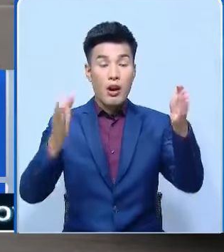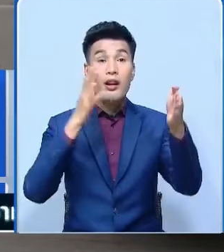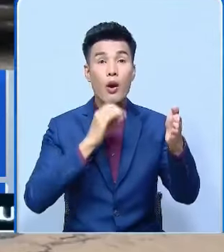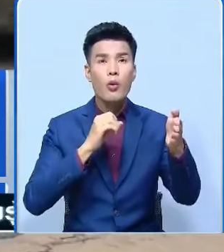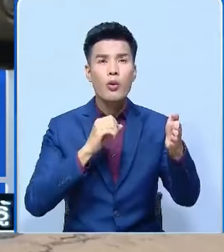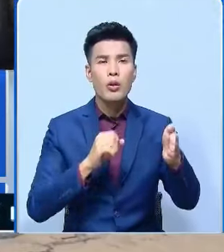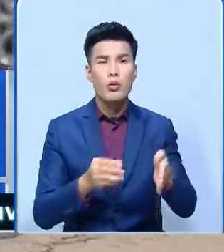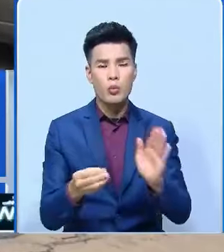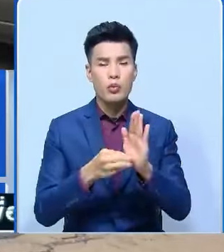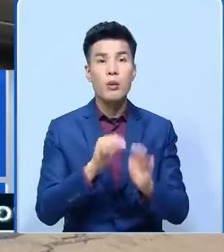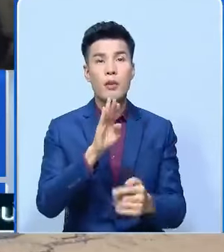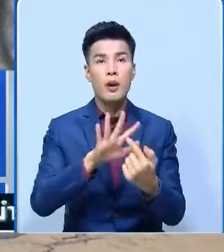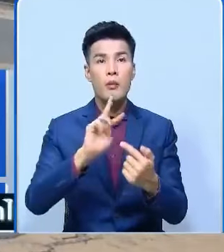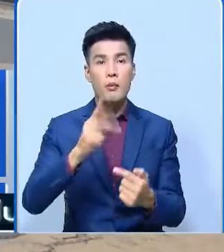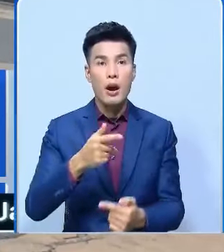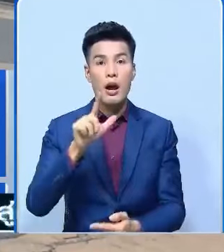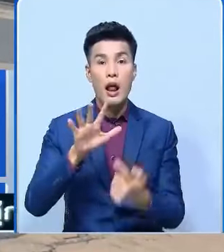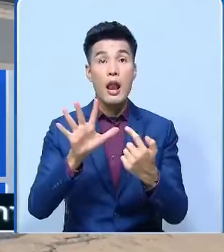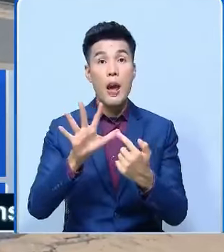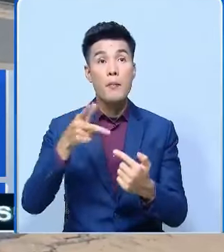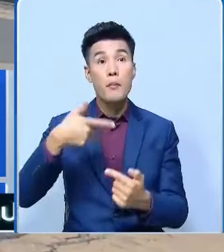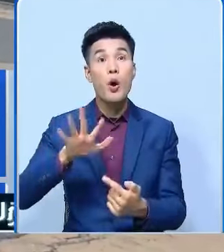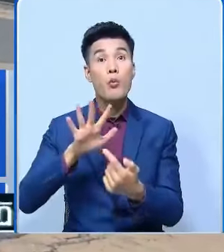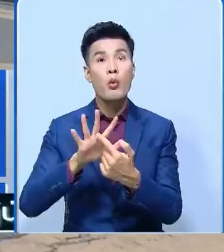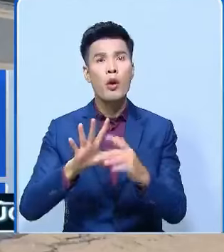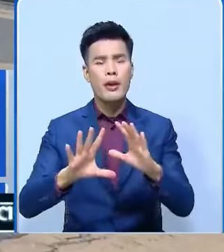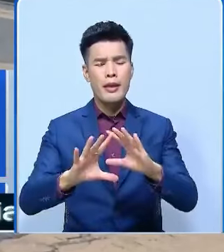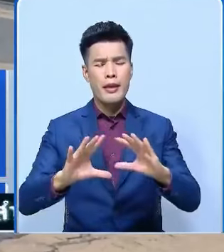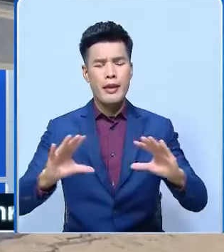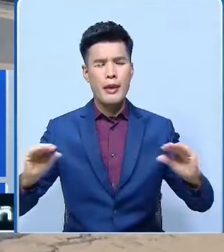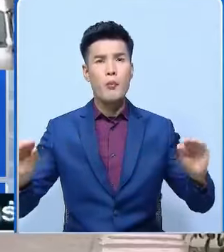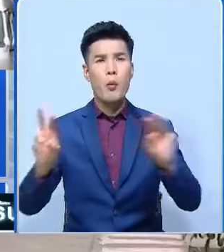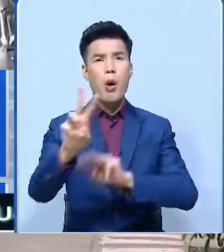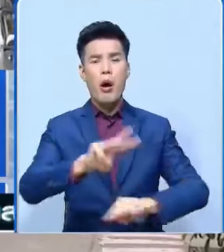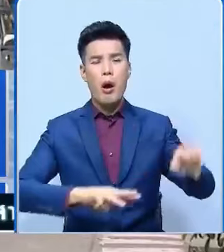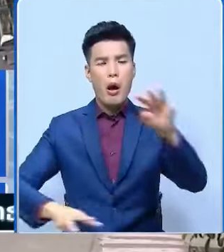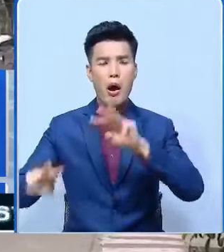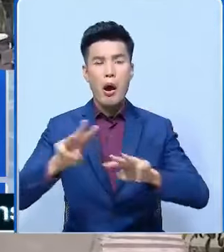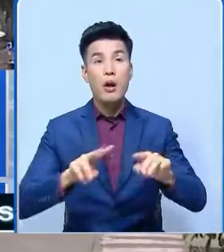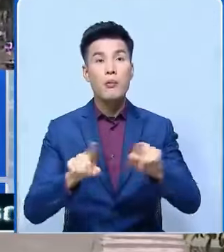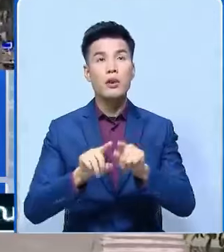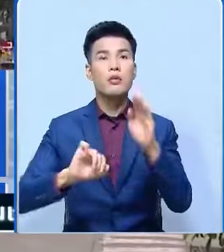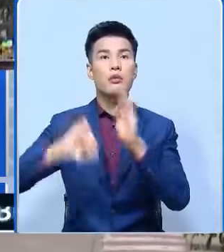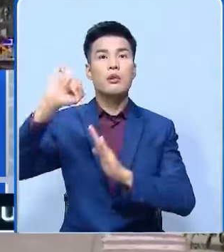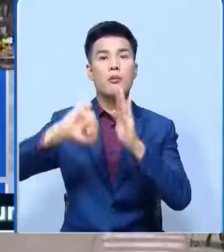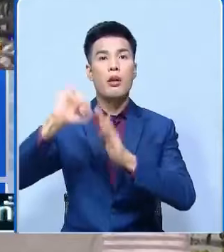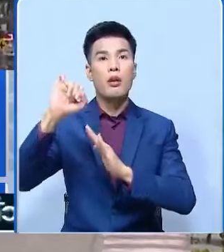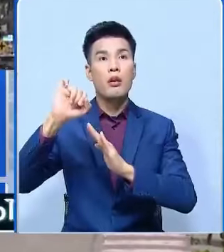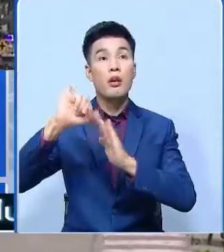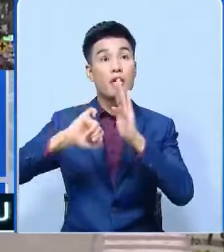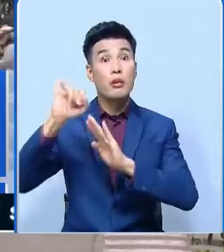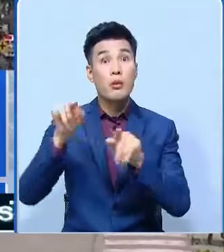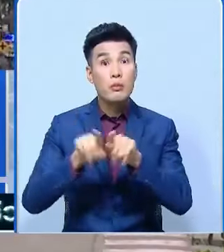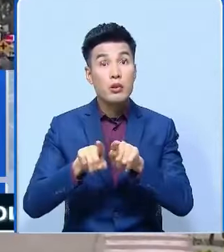างลำพูมีคนไปถ่ายภาพมาลุงไม่มีคนเดินเลยไม่ต่างจากที่เชียงใหม่ที่เชียงใหม่เขา